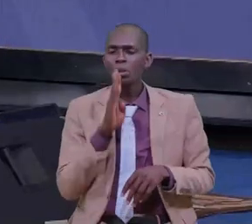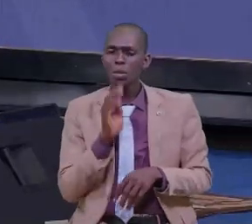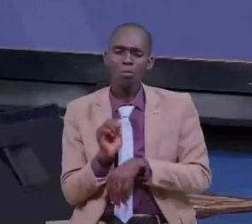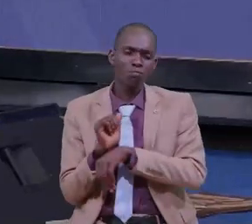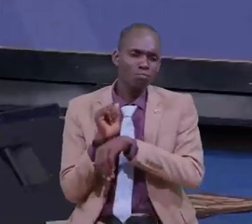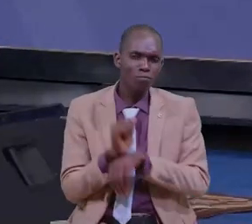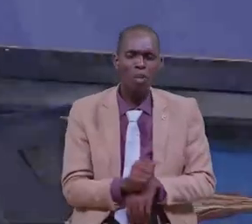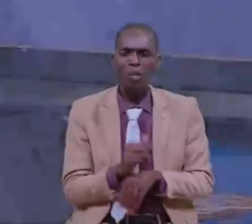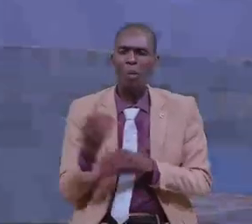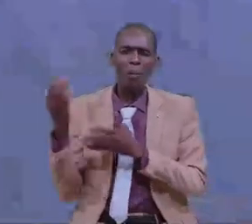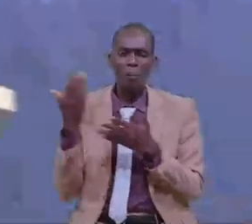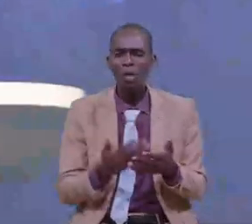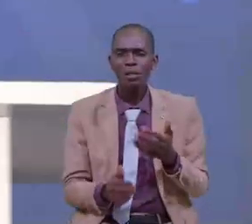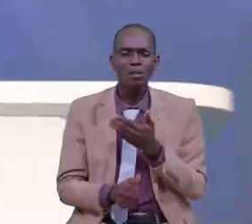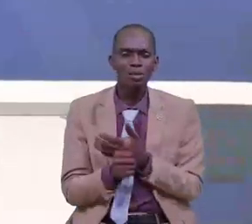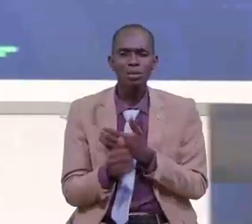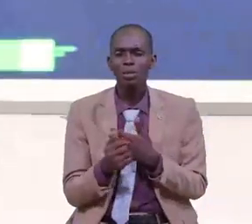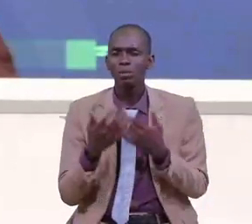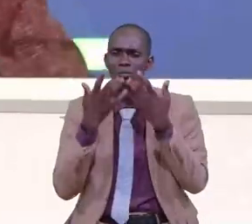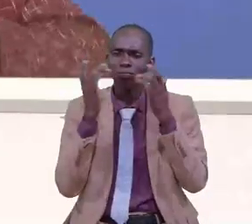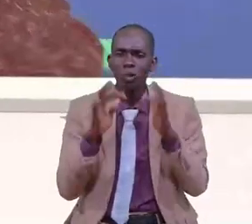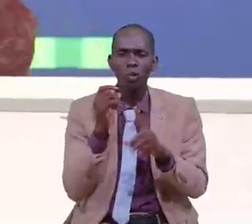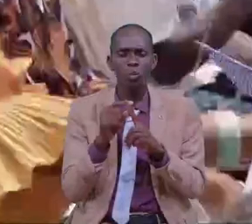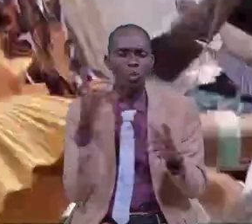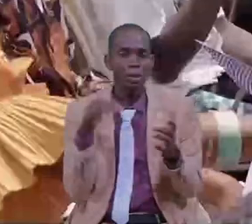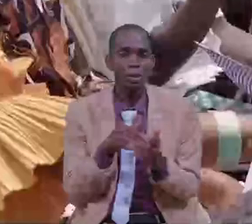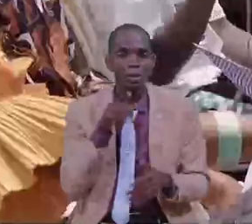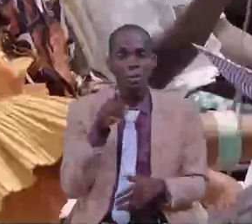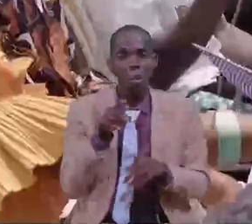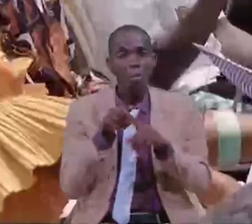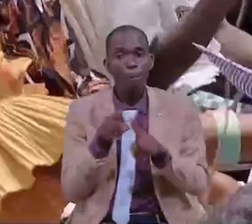mots terribles, négatifs contre votre vie. Mais